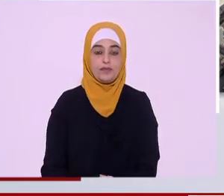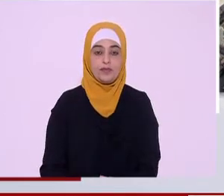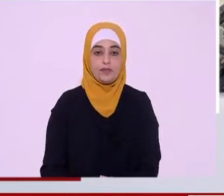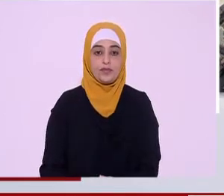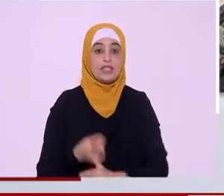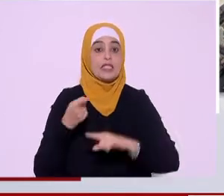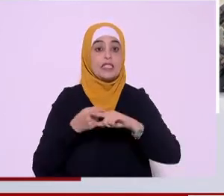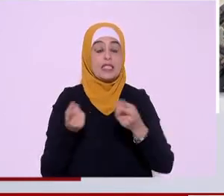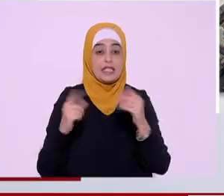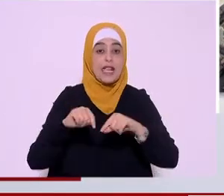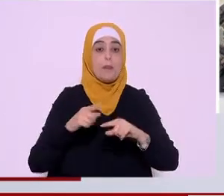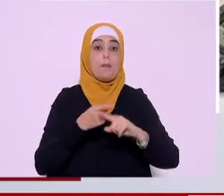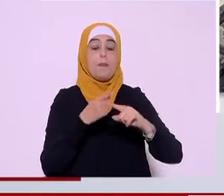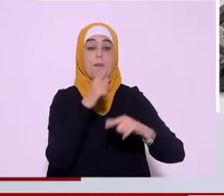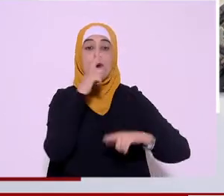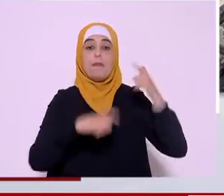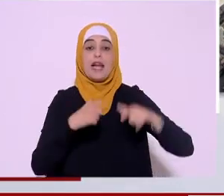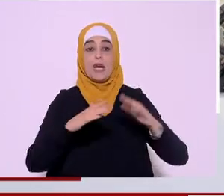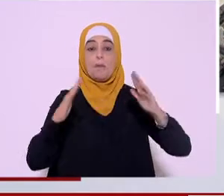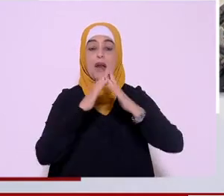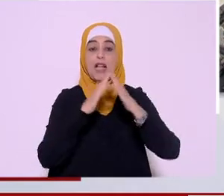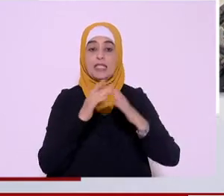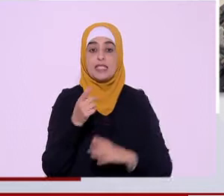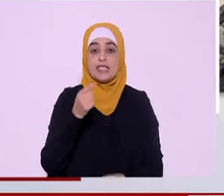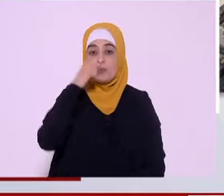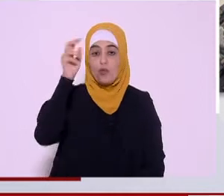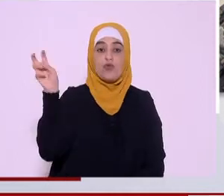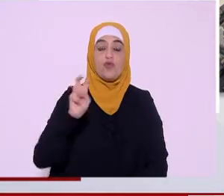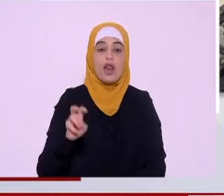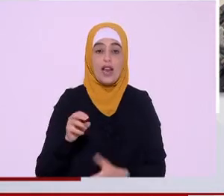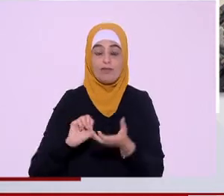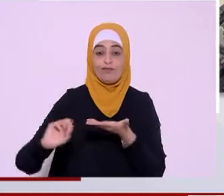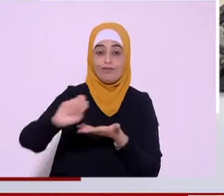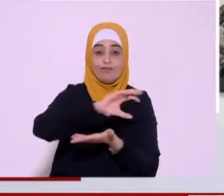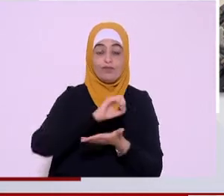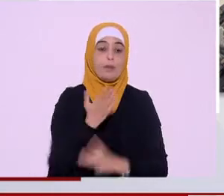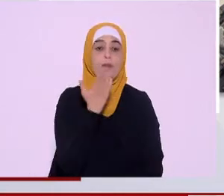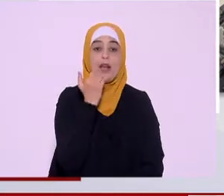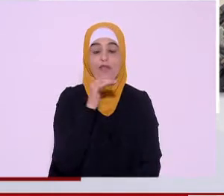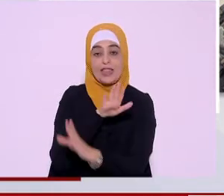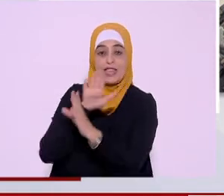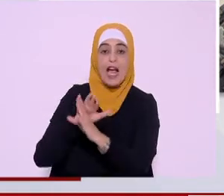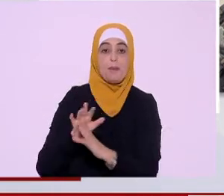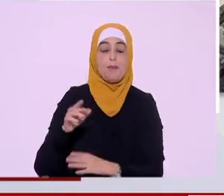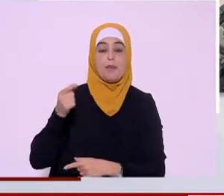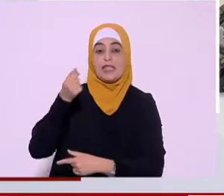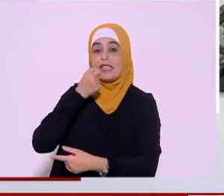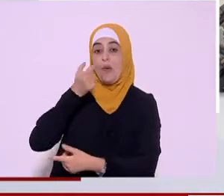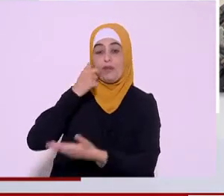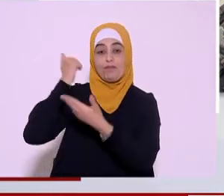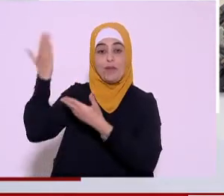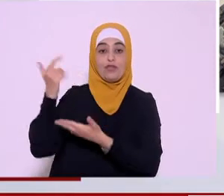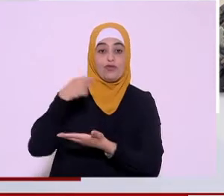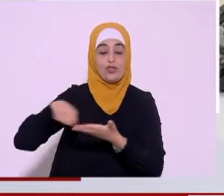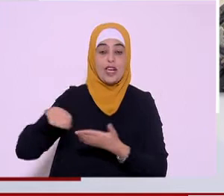مع توقف مصرف لبنان المركزي الذي يوفر العملة الصعبة لدعم الأدوية واستيرادها، توقف